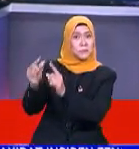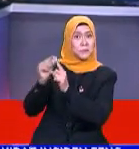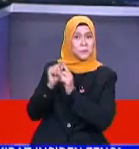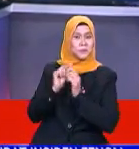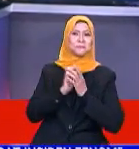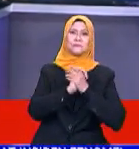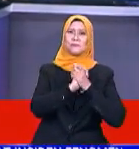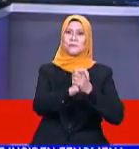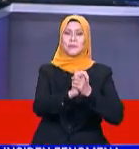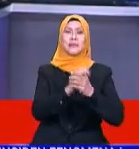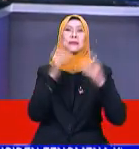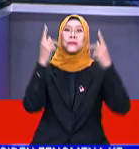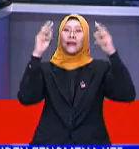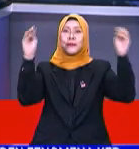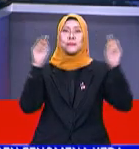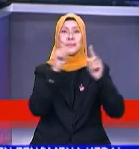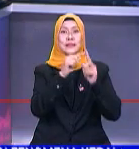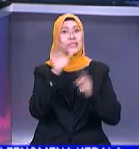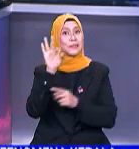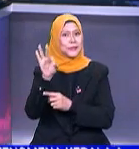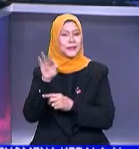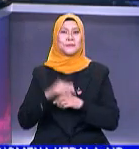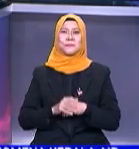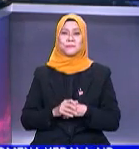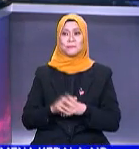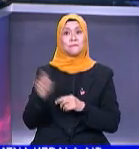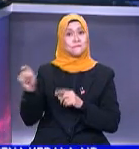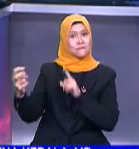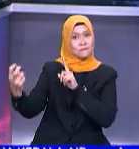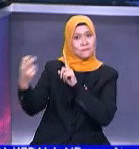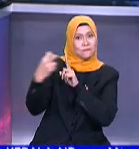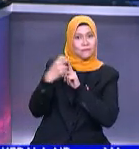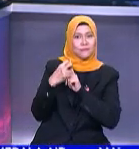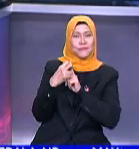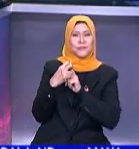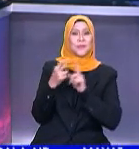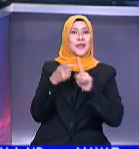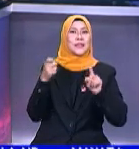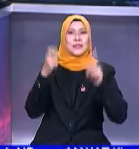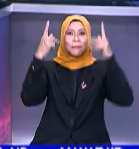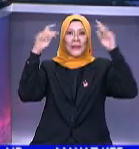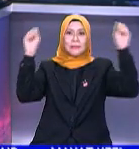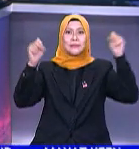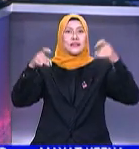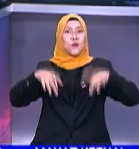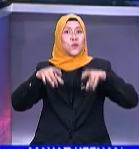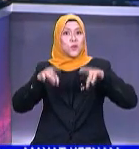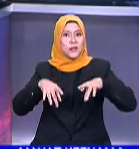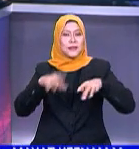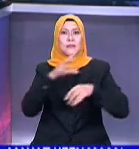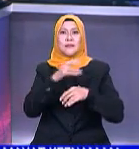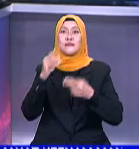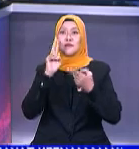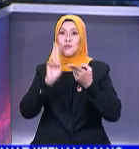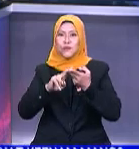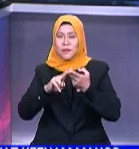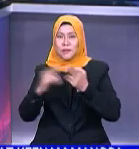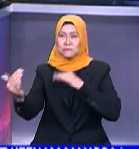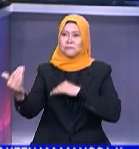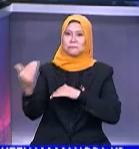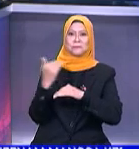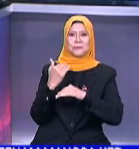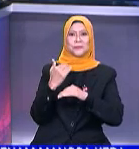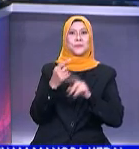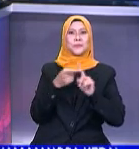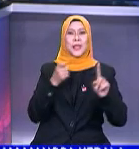Menteri ke-9 Malaysia. Beliau menerima panggilan telefon daripada Perdana Menteri Australia Scott Morrison serta sepucuk surat daripada